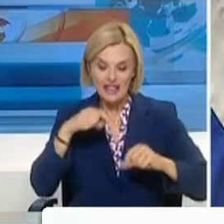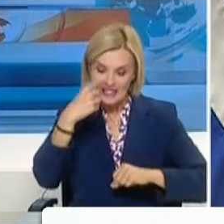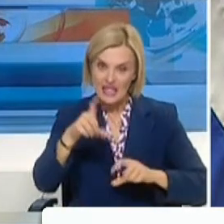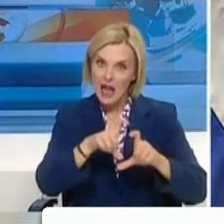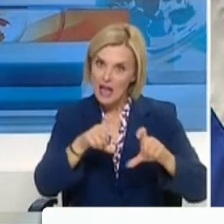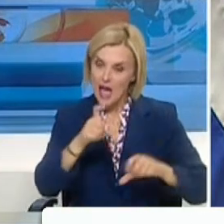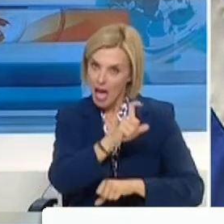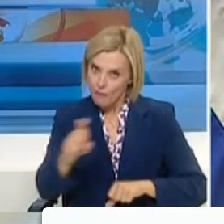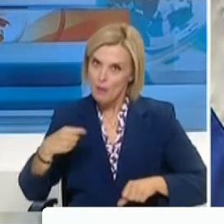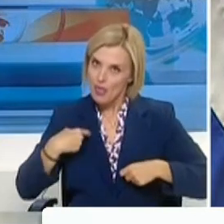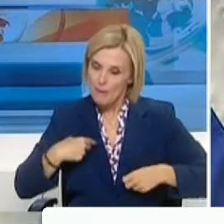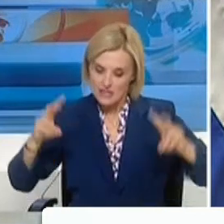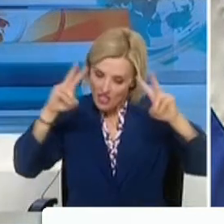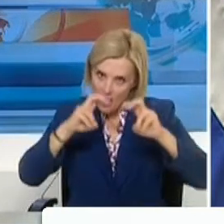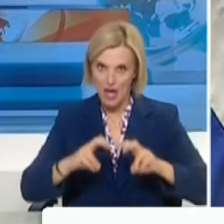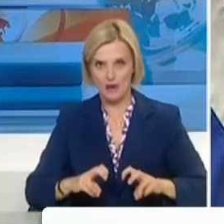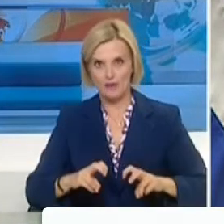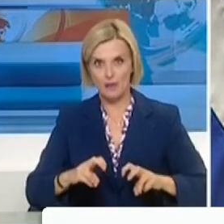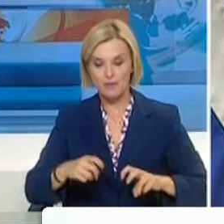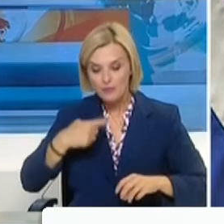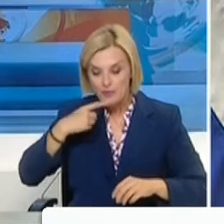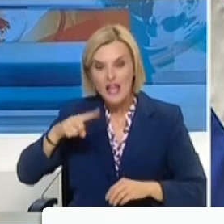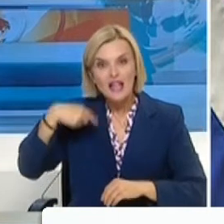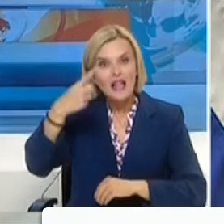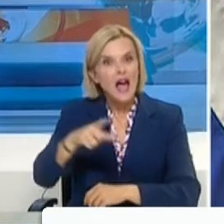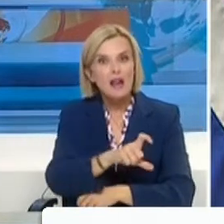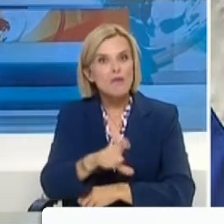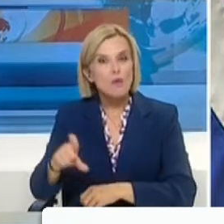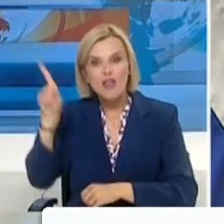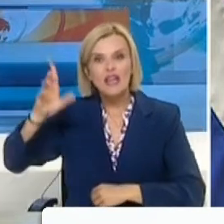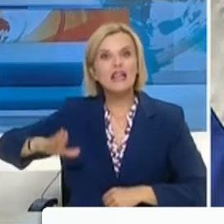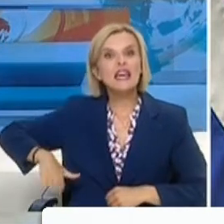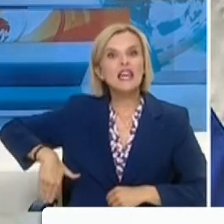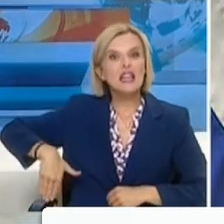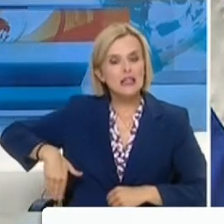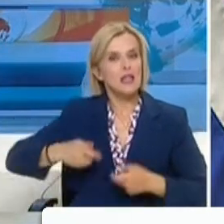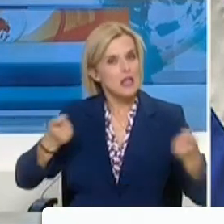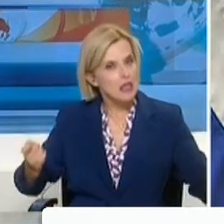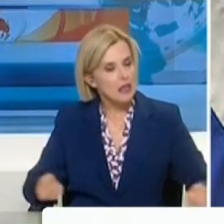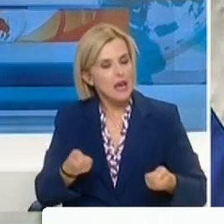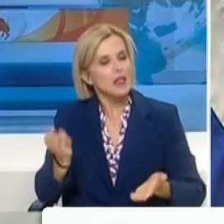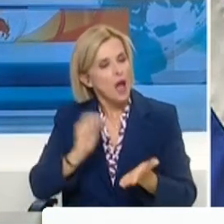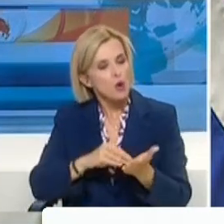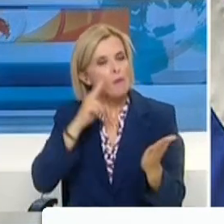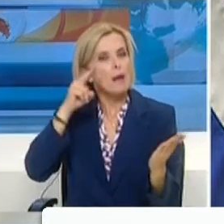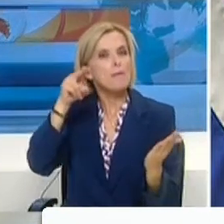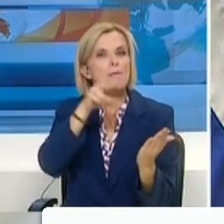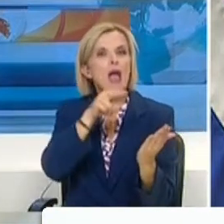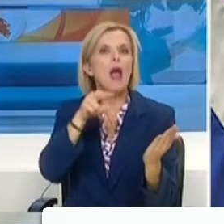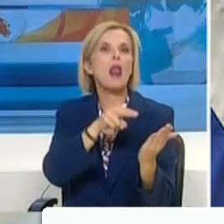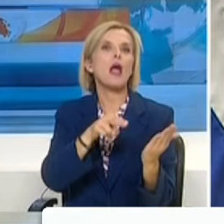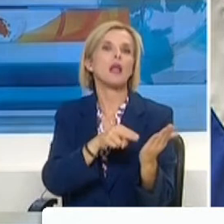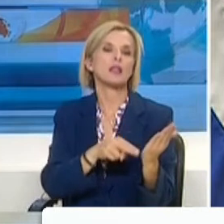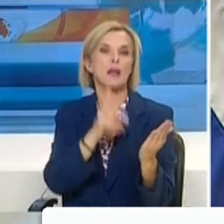Τέταρτον, στην περιφέρεια Κρήτης ξεκινά την επόμενη εβδομάδα πληθυσμιακή οροεπιδημιολογική μελέτη για τον κορονοϊό. Η μελέτη είναι πρόταση